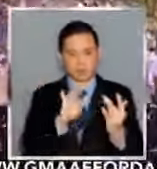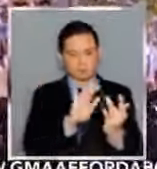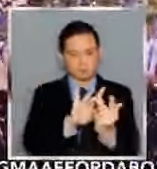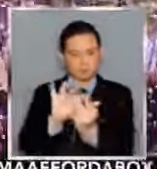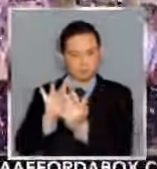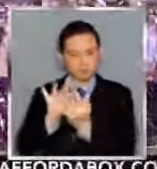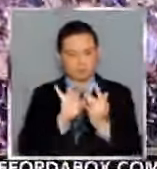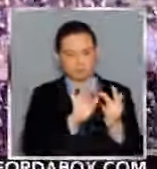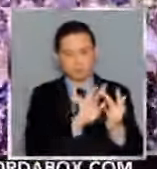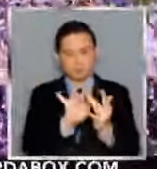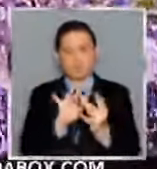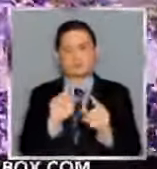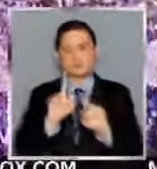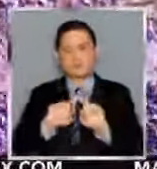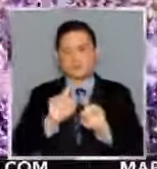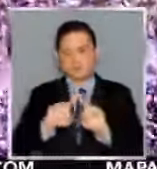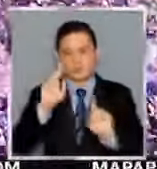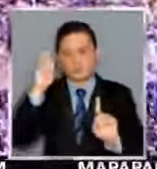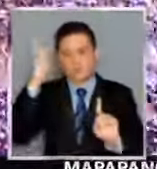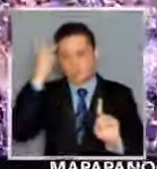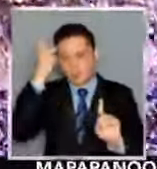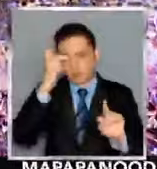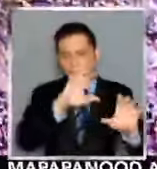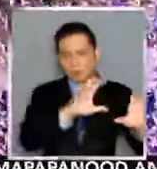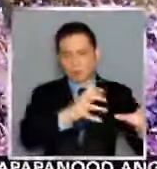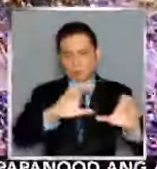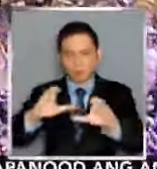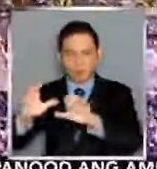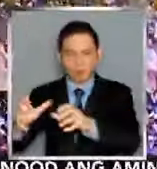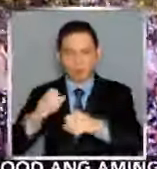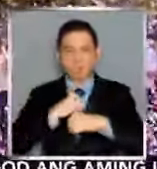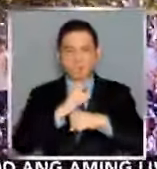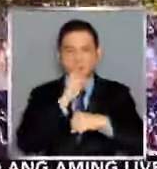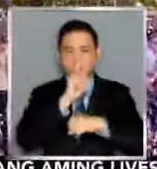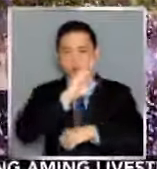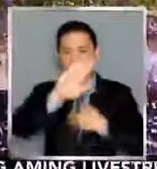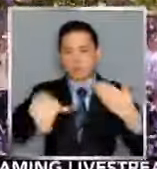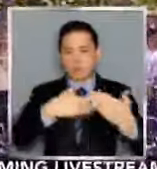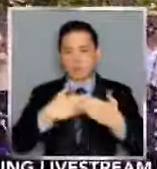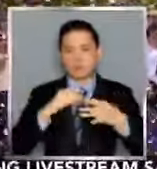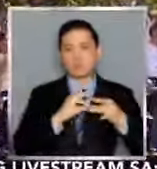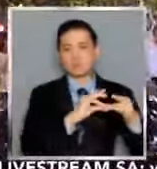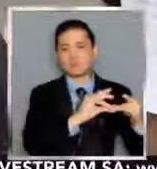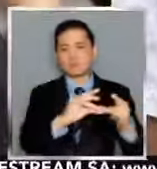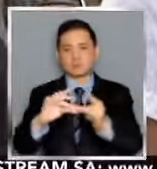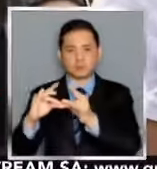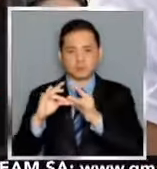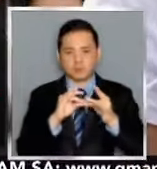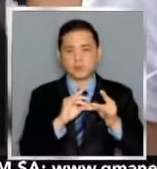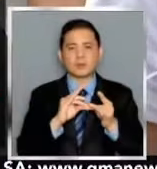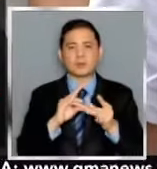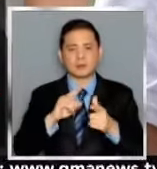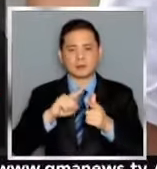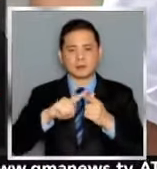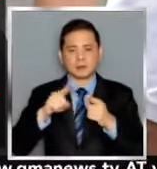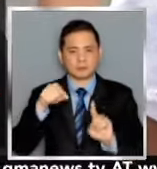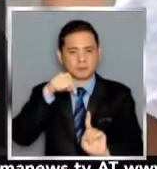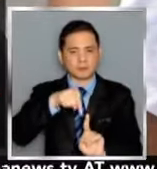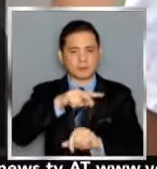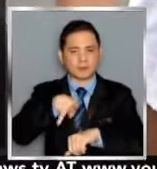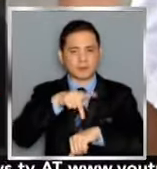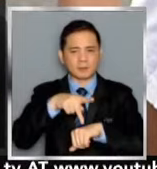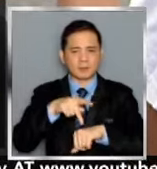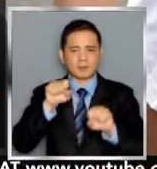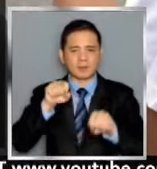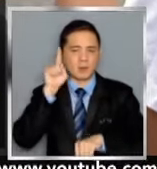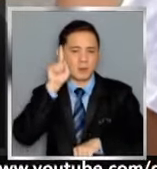taliwasang saloobing politikal para raw magkaisa tungo sa isang maayos na lipunan. Wini-welcome namin ang noong para